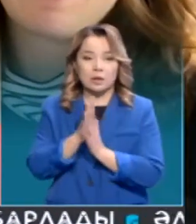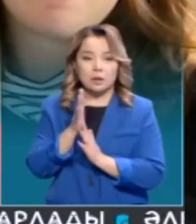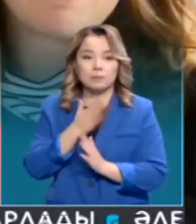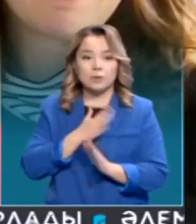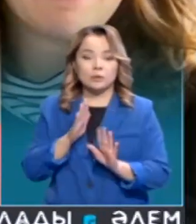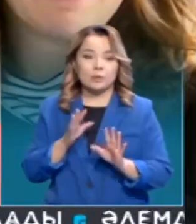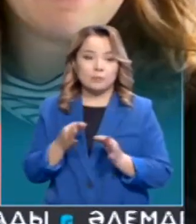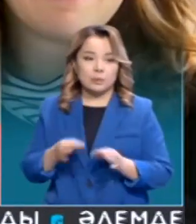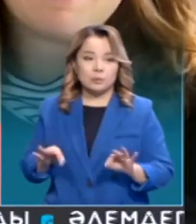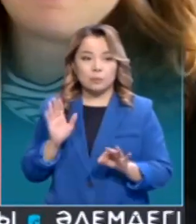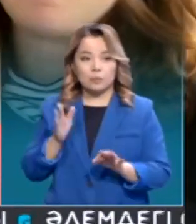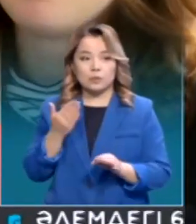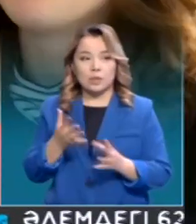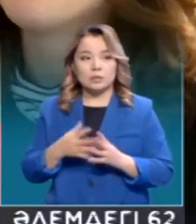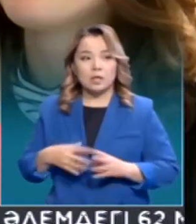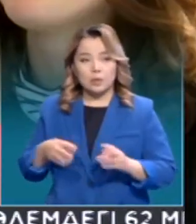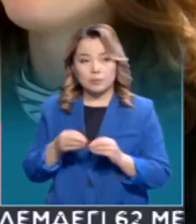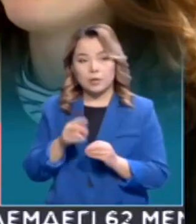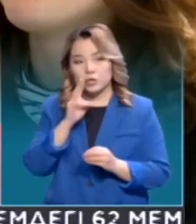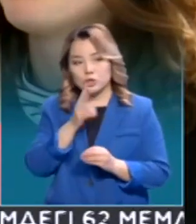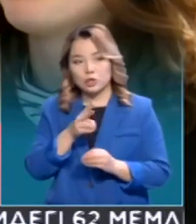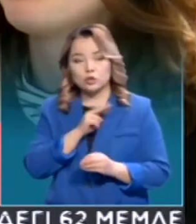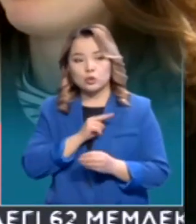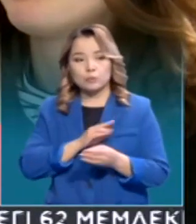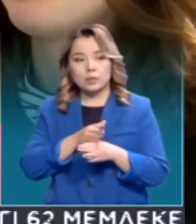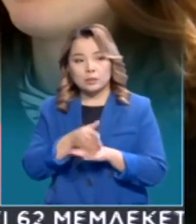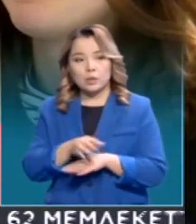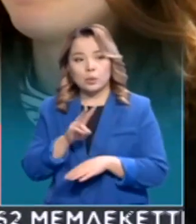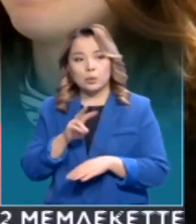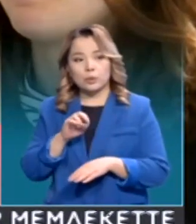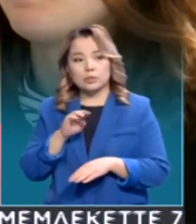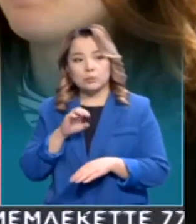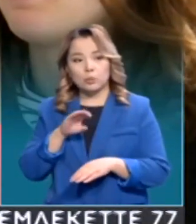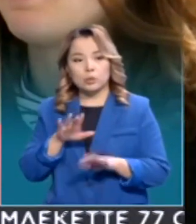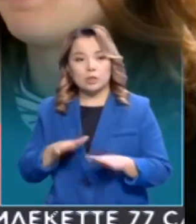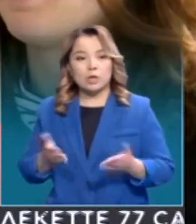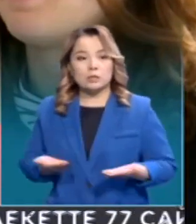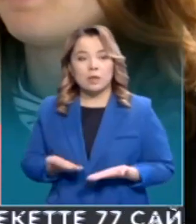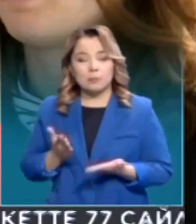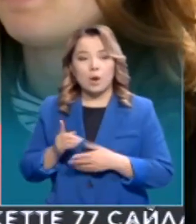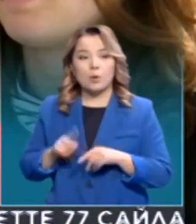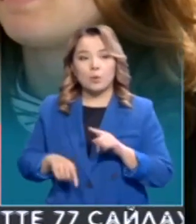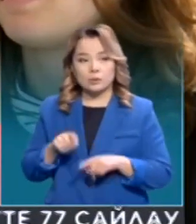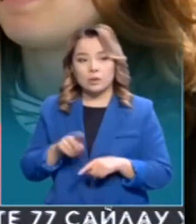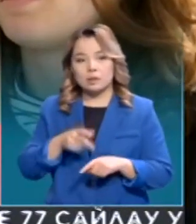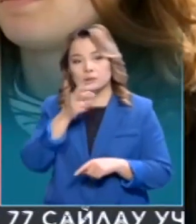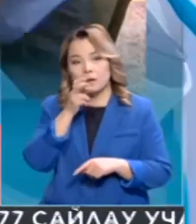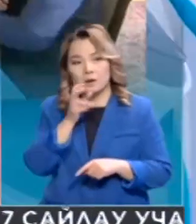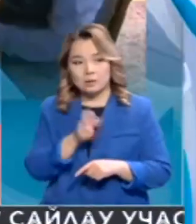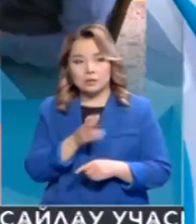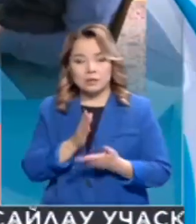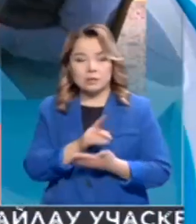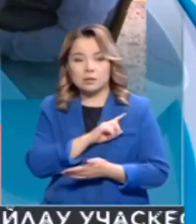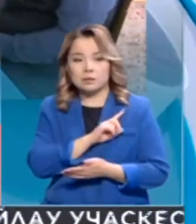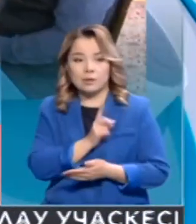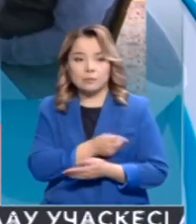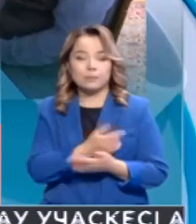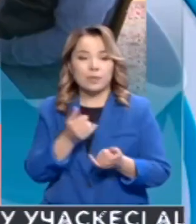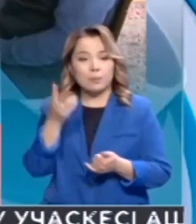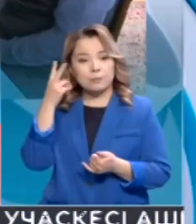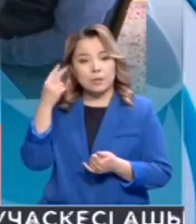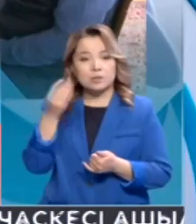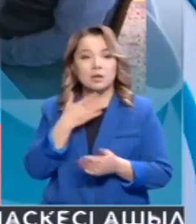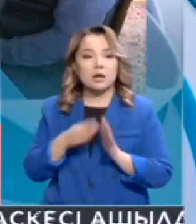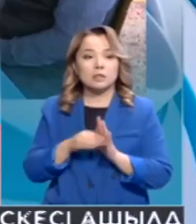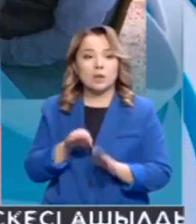тек бейбітшілік болсын. Отбасымызбен 2 жылдан бері жұмыс бабымен Люксембургта тұрып жатырмыз. Отанымызды қатты сағындық. Бельгияда